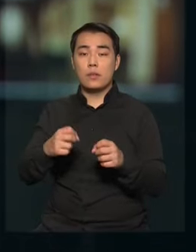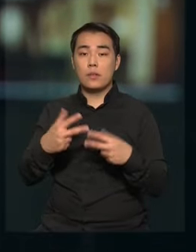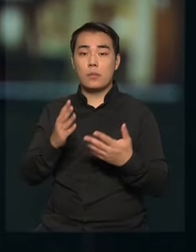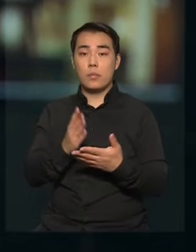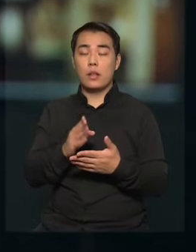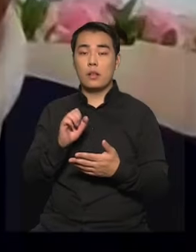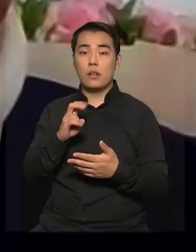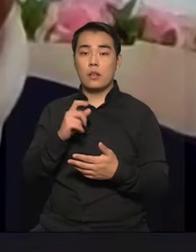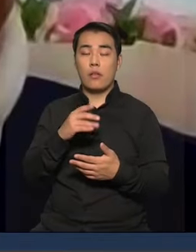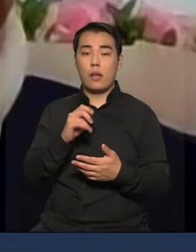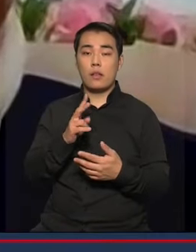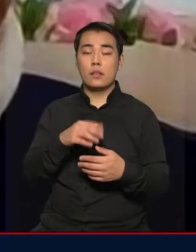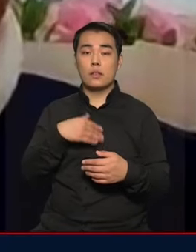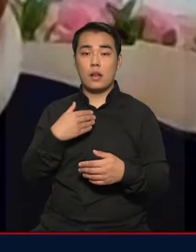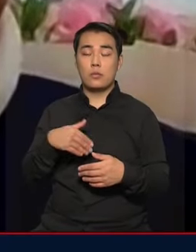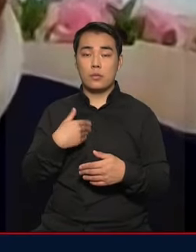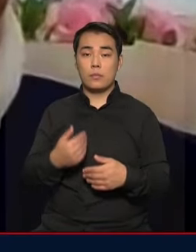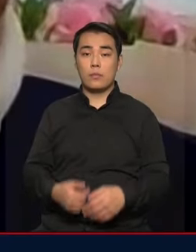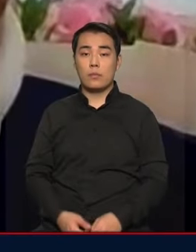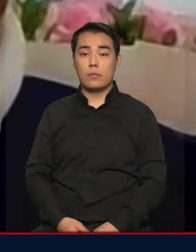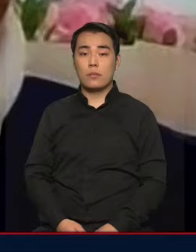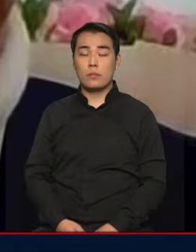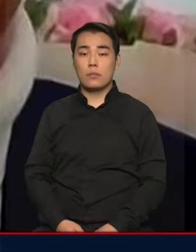отыр. Таңатхан Досқараұлы, қайырлы кеш.